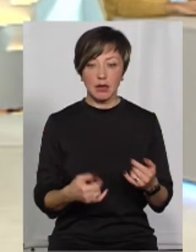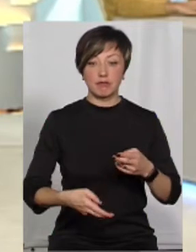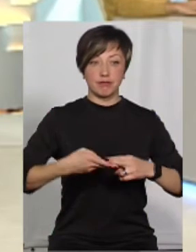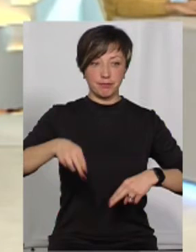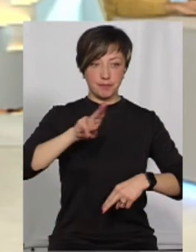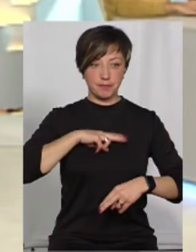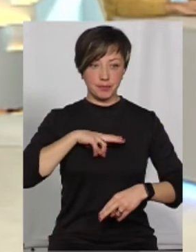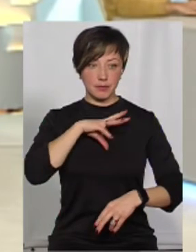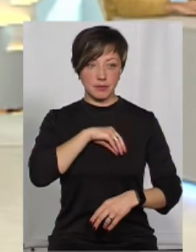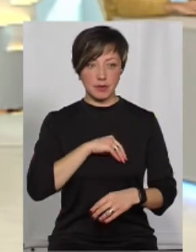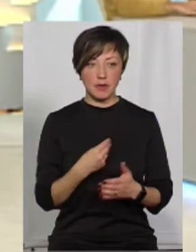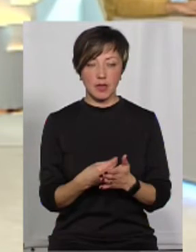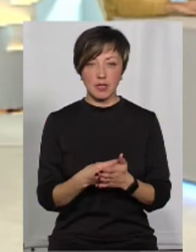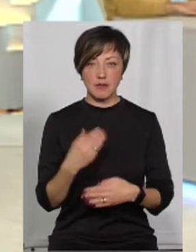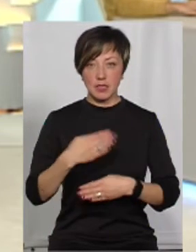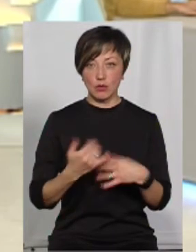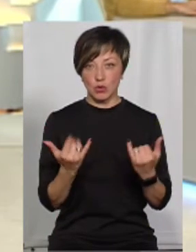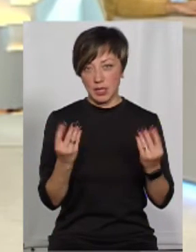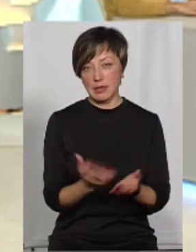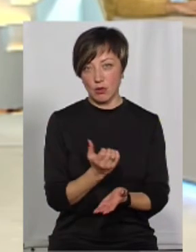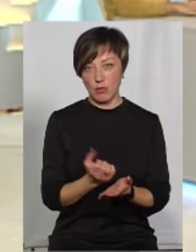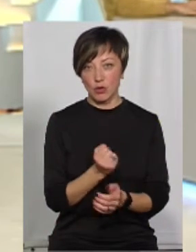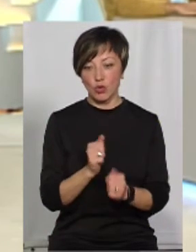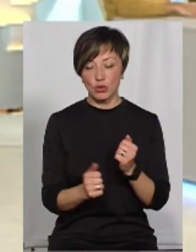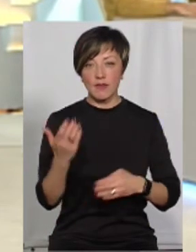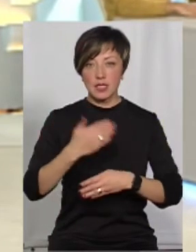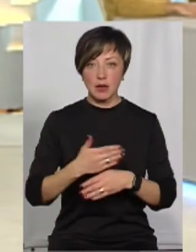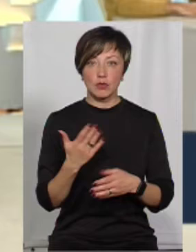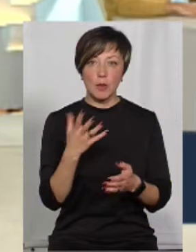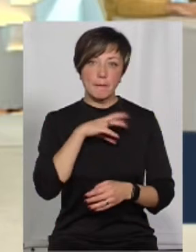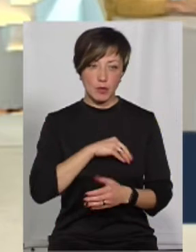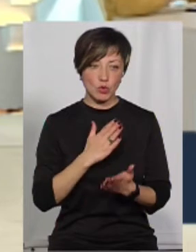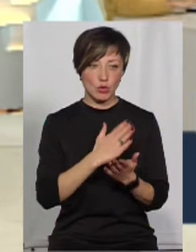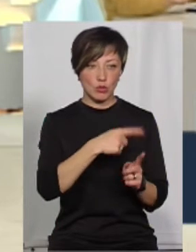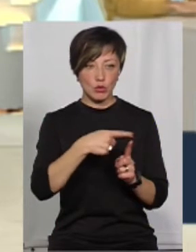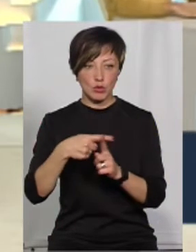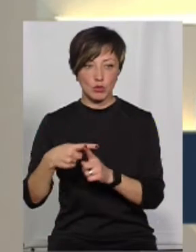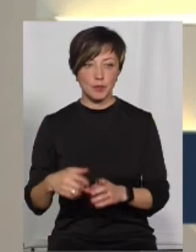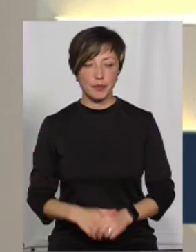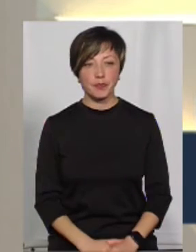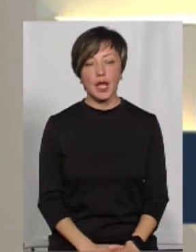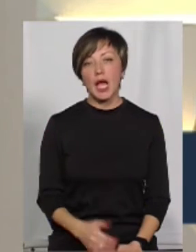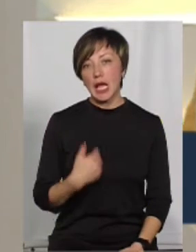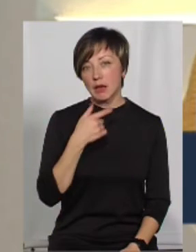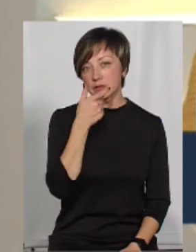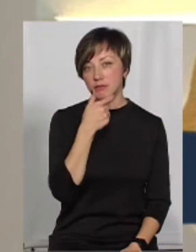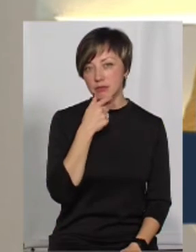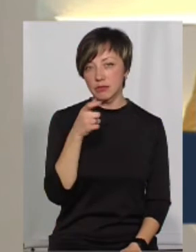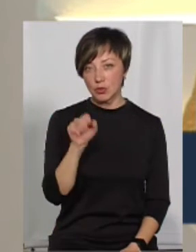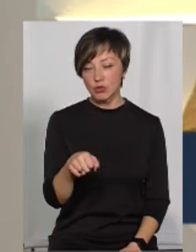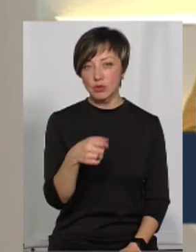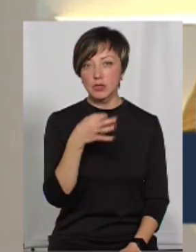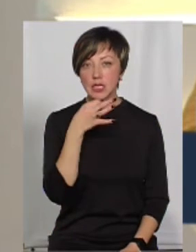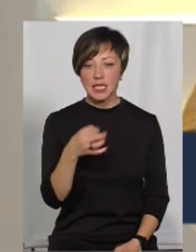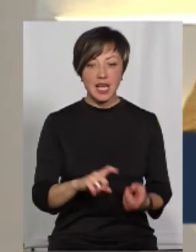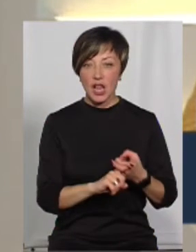відбили собівартість цієї вистави, і на сьогоднішній день ми вже заробляємо. З кожної вистави ми вже йдемо в прибуток. Ось як я можу судити, якість вистави, вона